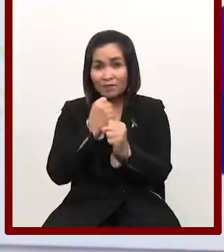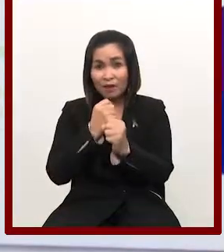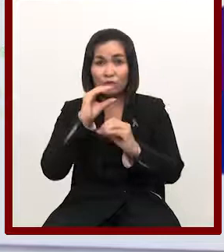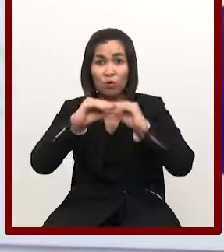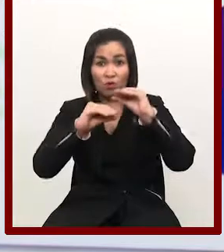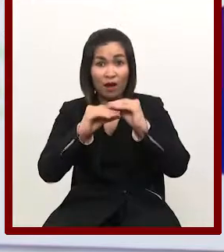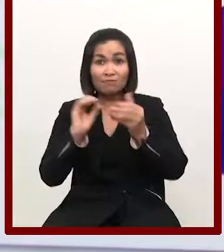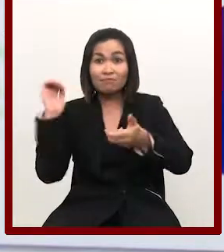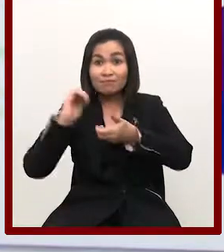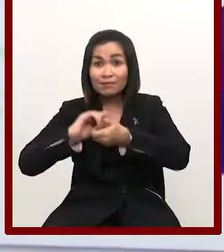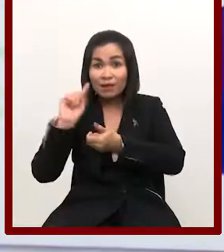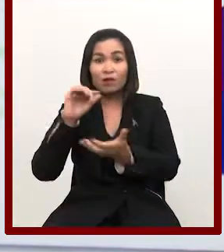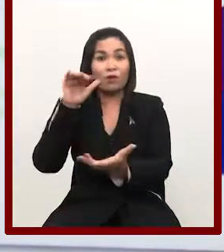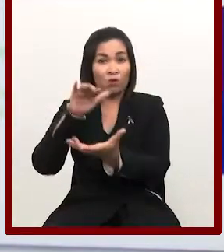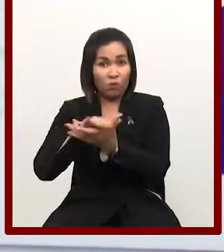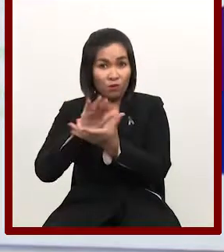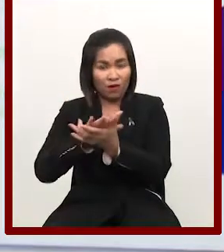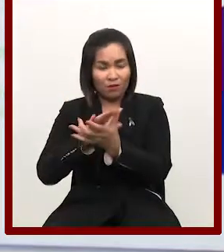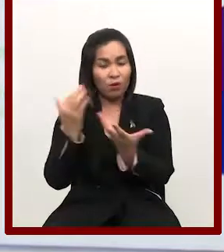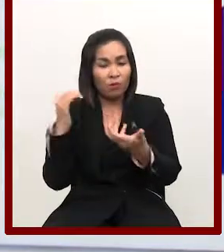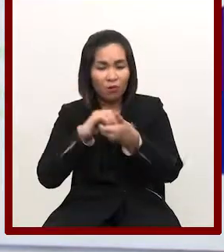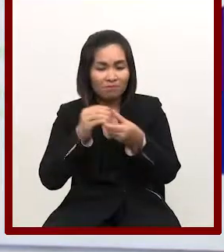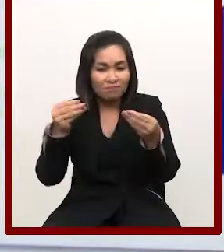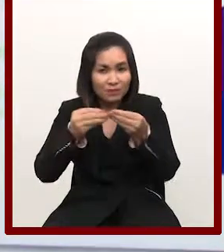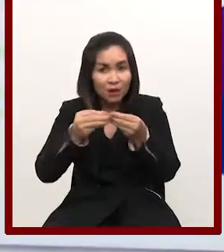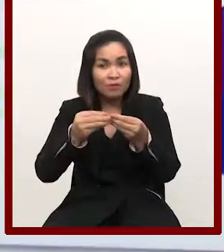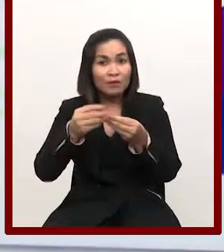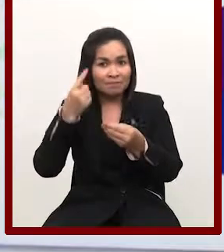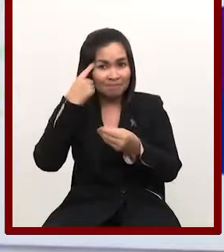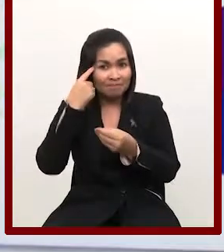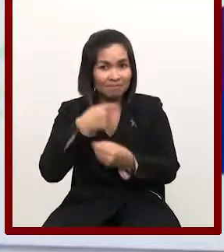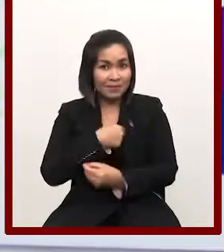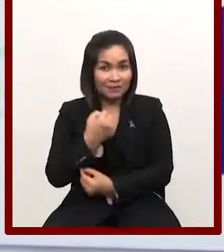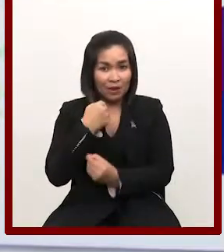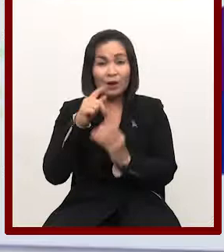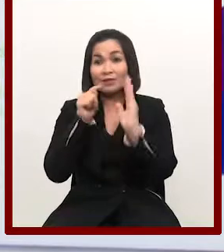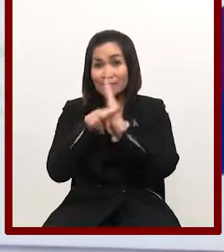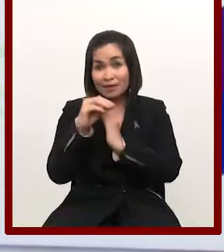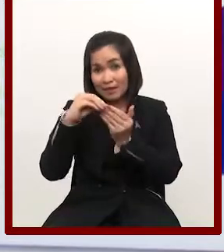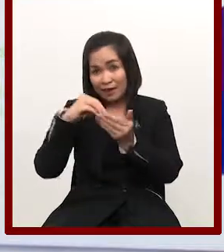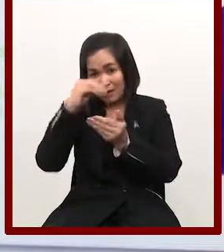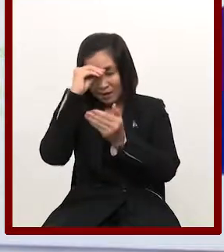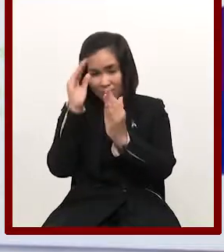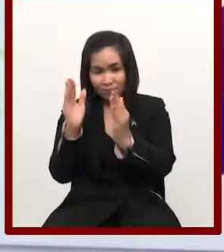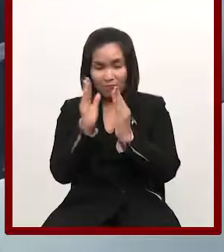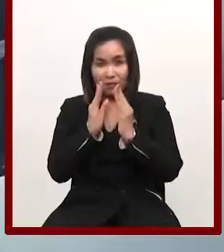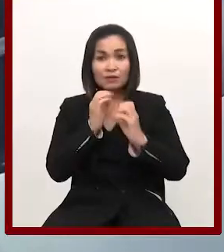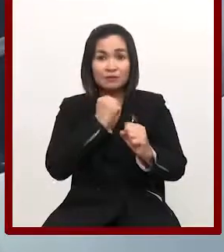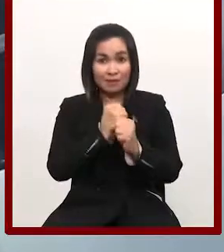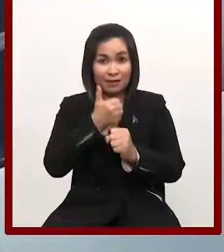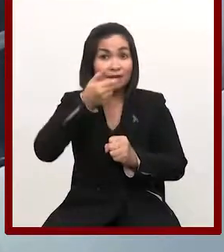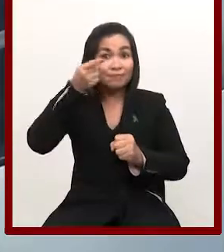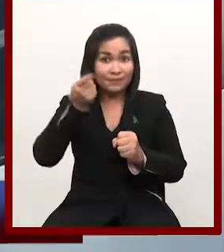ากับโรงเรียนเพื่อให้แน่ใจว่าทฤษฎีการเรียนการสอนสามารถนำมาใช้ปฏิบัติงานได้